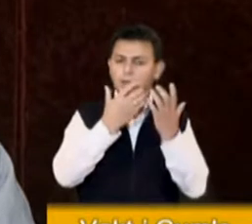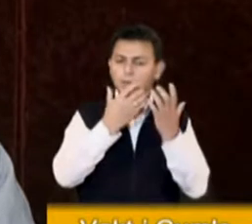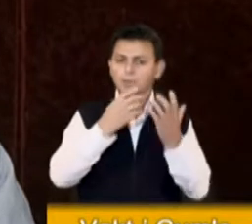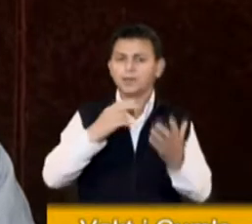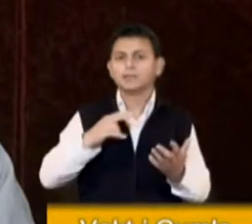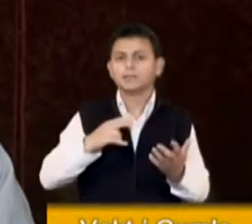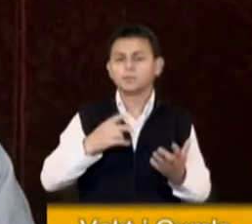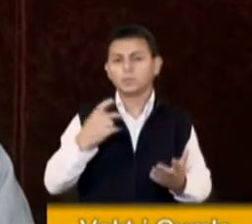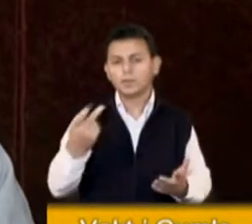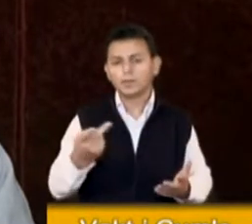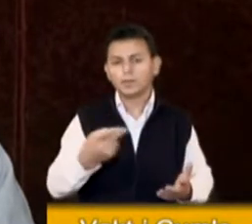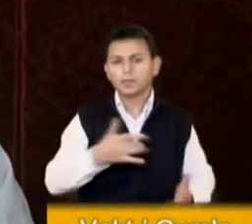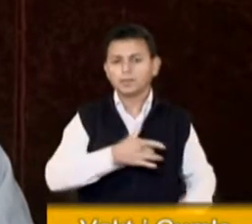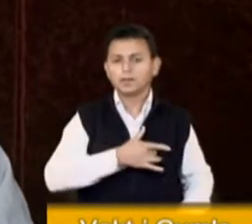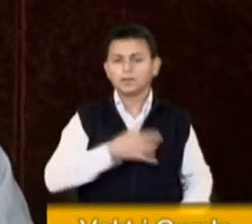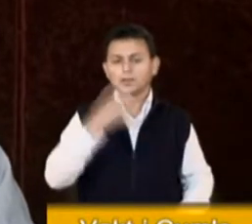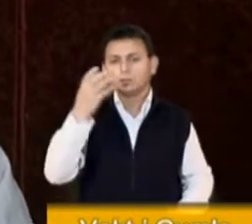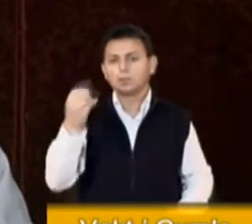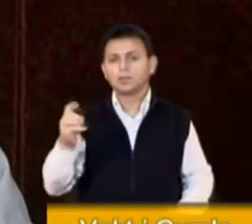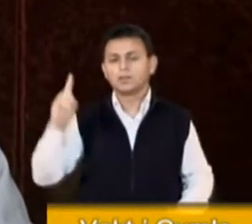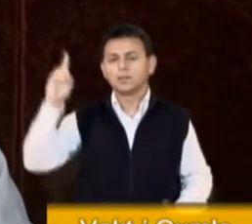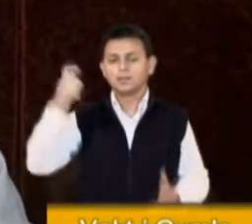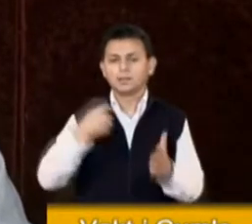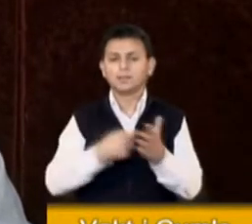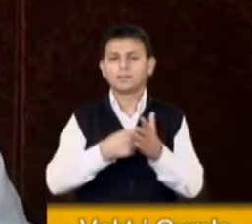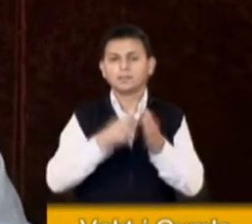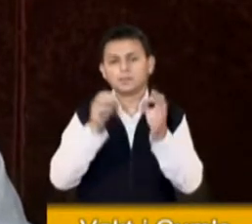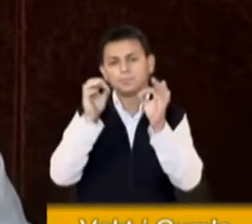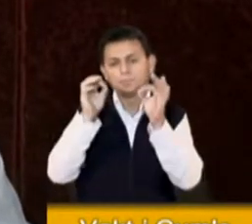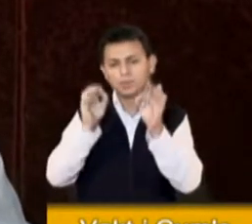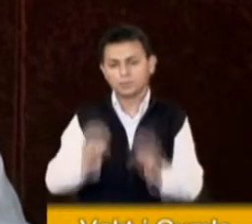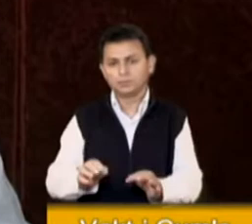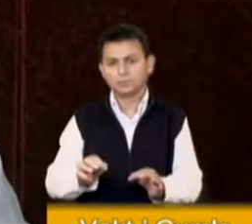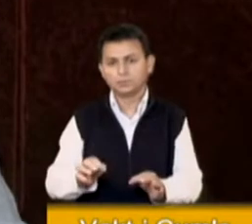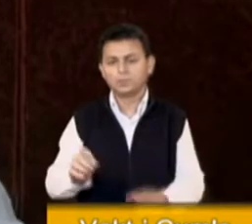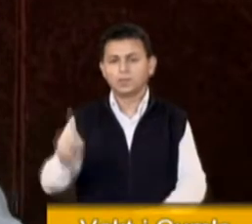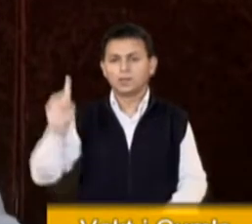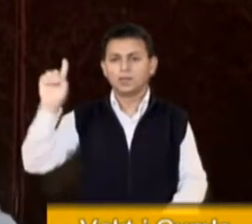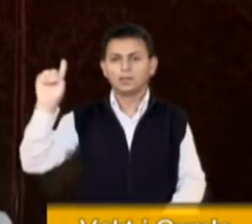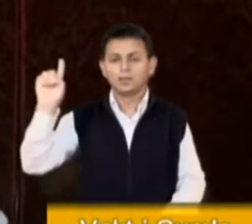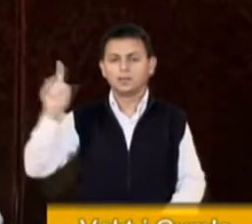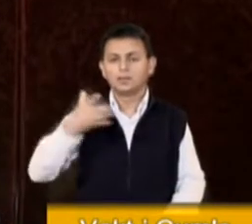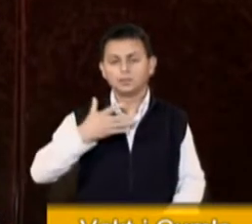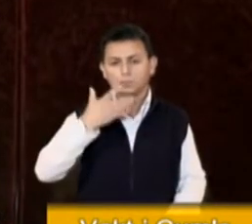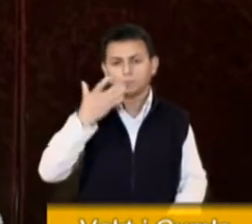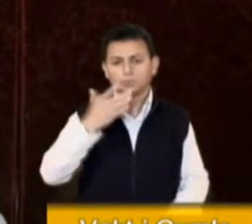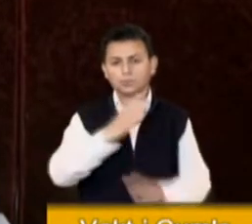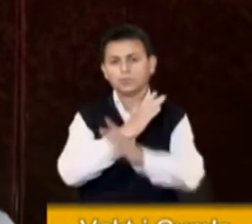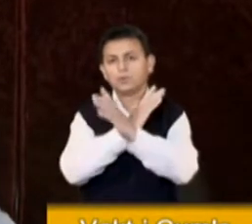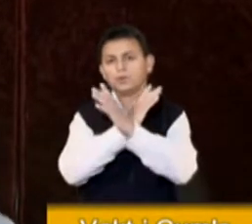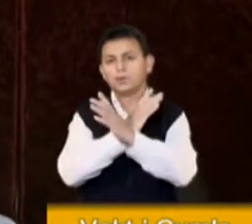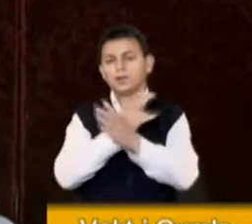دخلت جنتك قلت ما شاء الله لا قوة إلا بالله إلى آخر